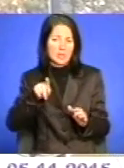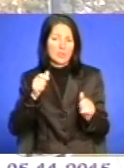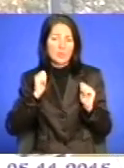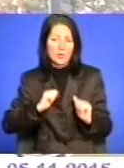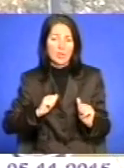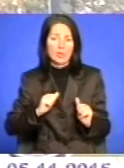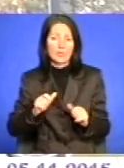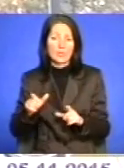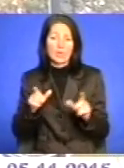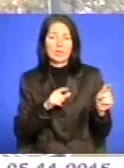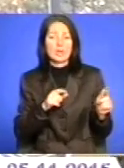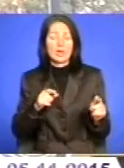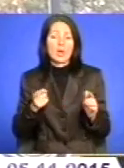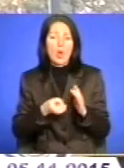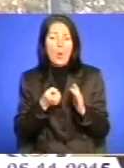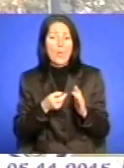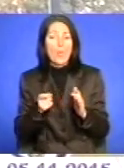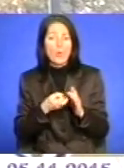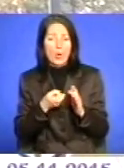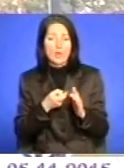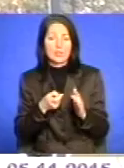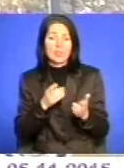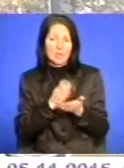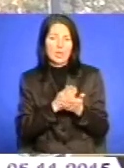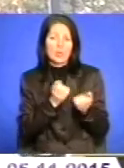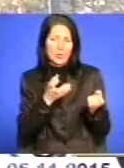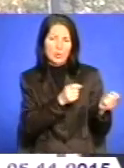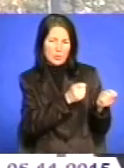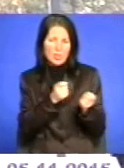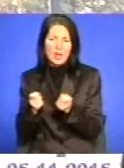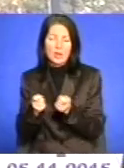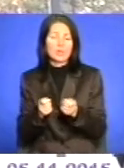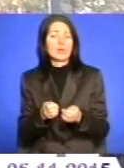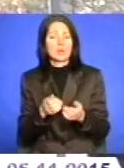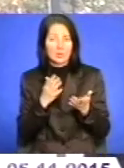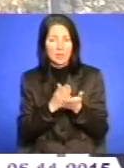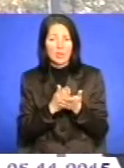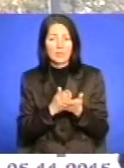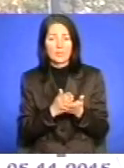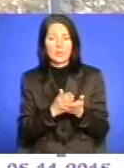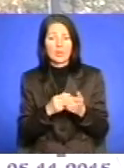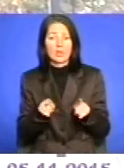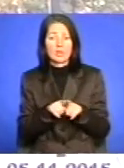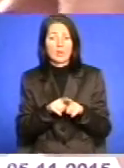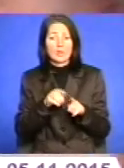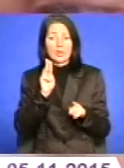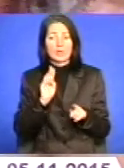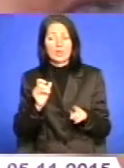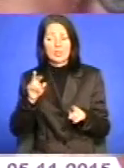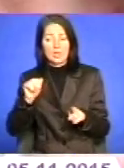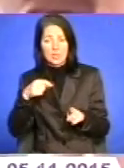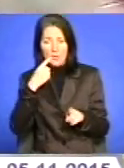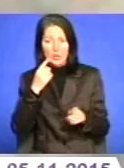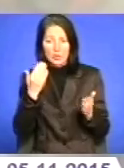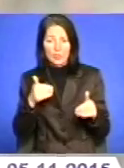по Луганщині, більш-менш, ну, стрілкова зброя йде. Вчора дзвонили так само, що на щастя, сказали, що вже